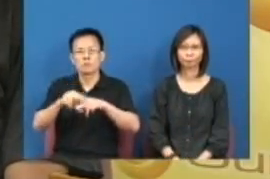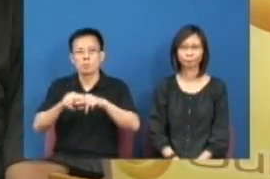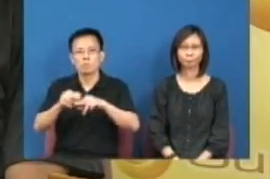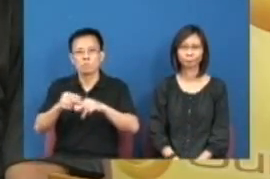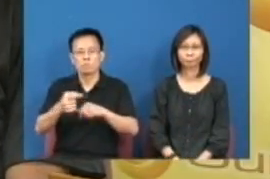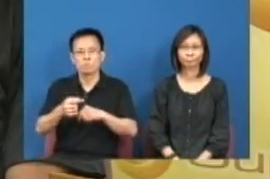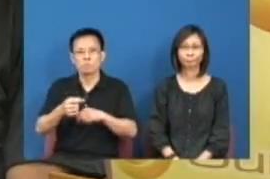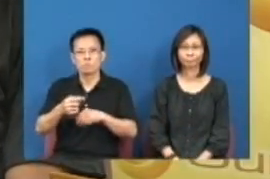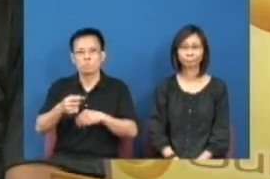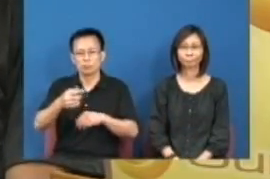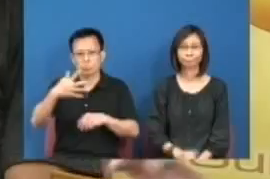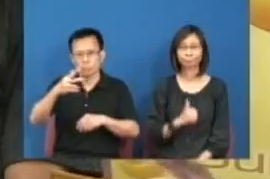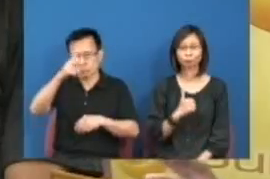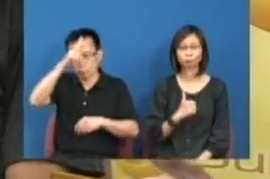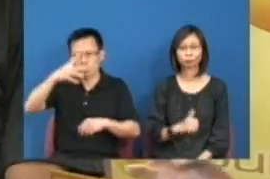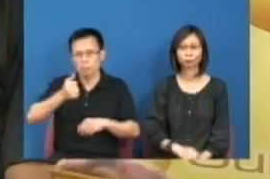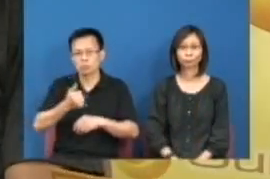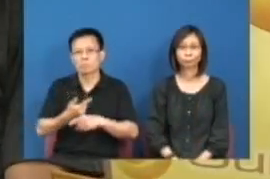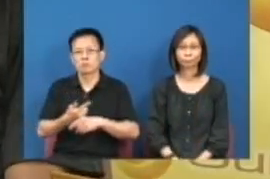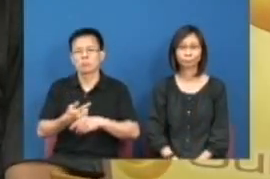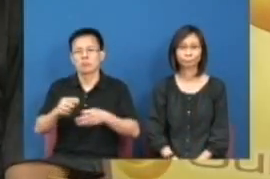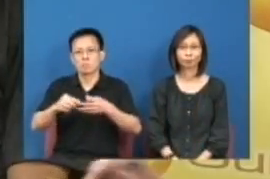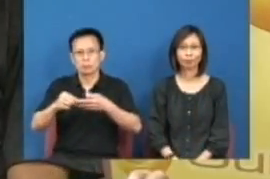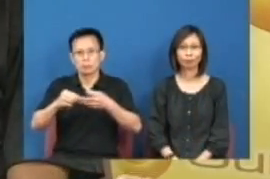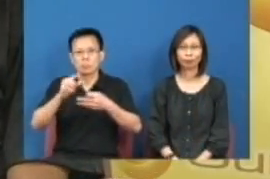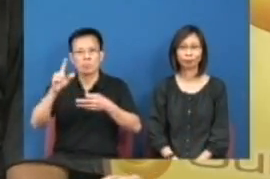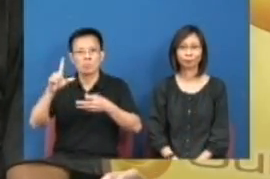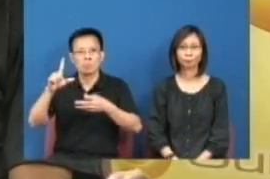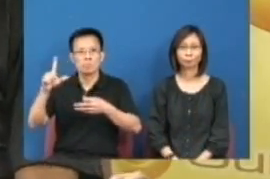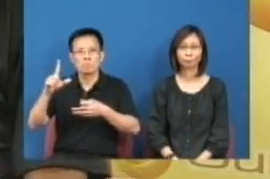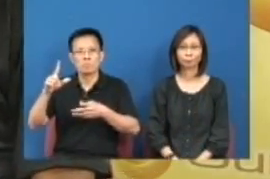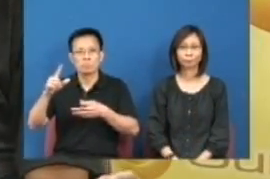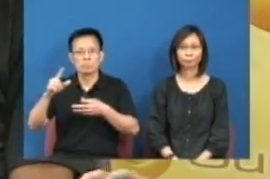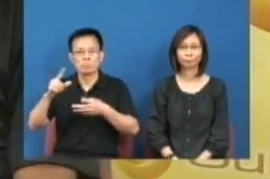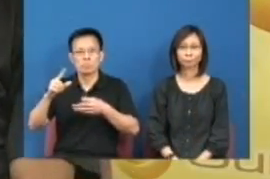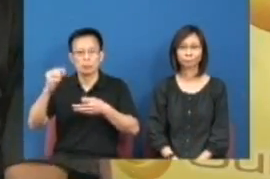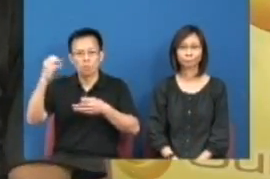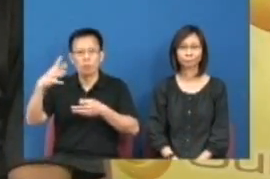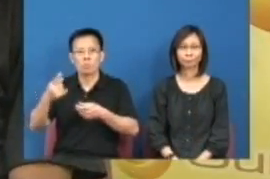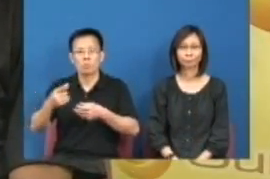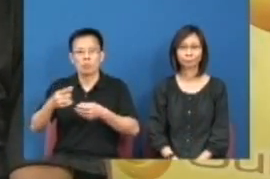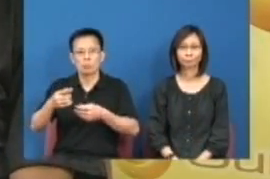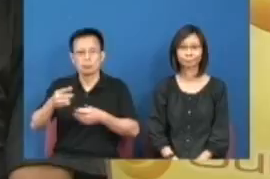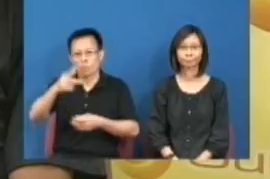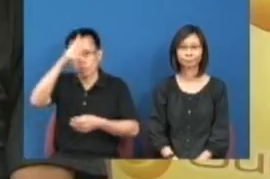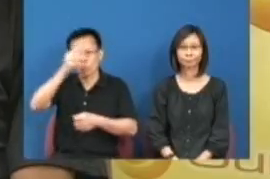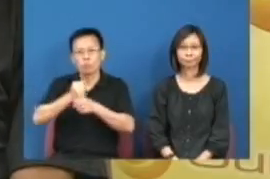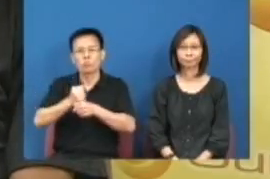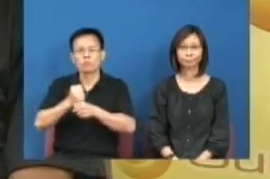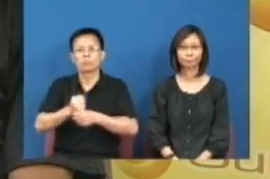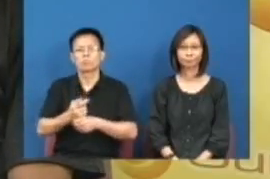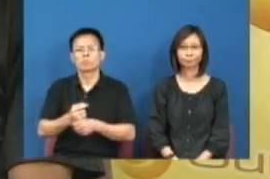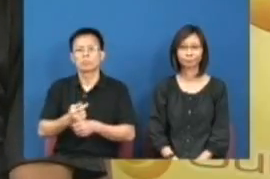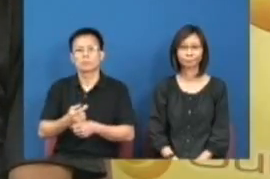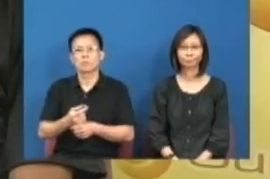剛是一個公務員，他自己講咗啦。即係李剛是公務員，他自己爆出嚟啦。嗰時我話九品芝麻官的時候，他自己公務